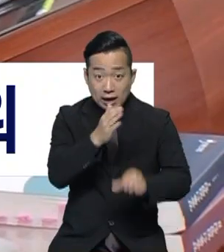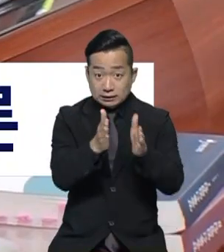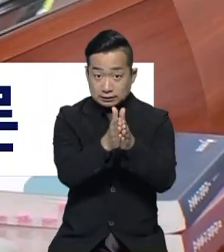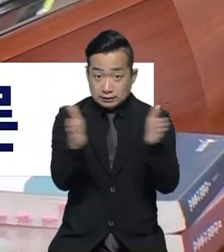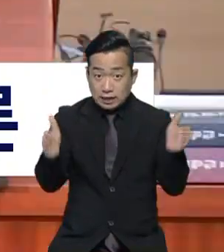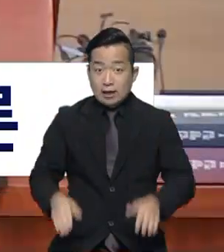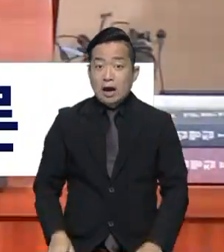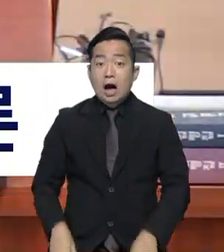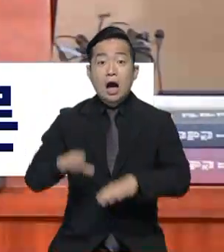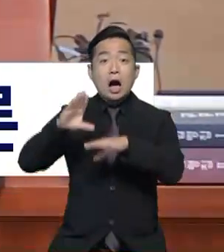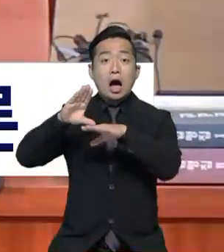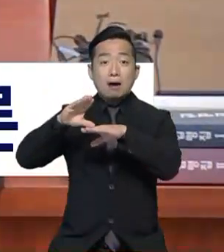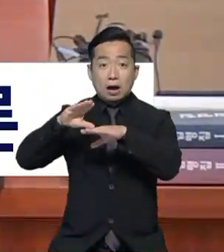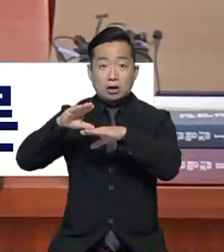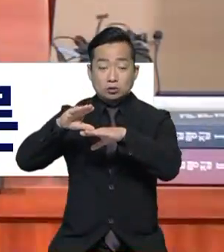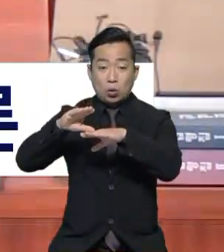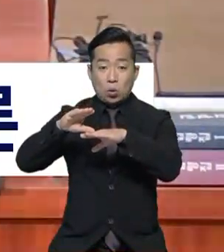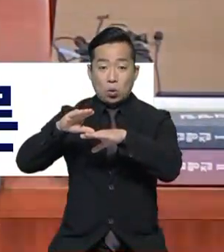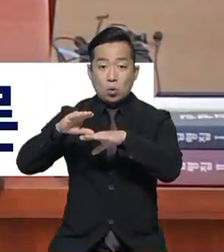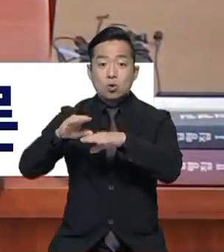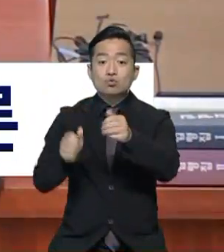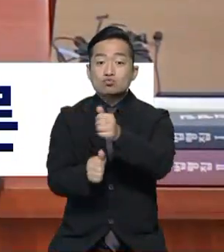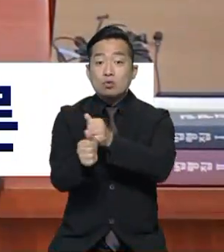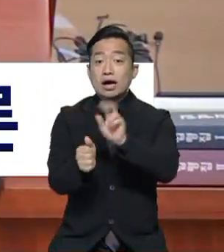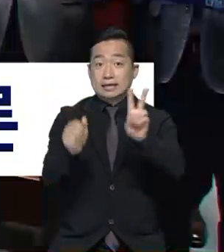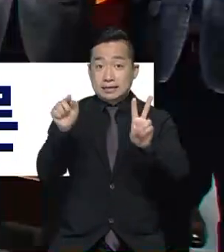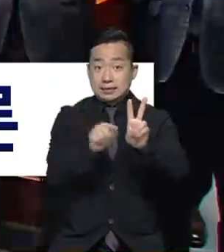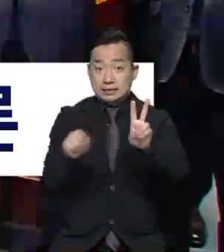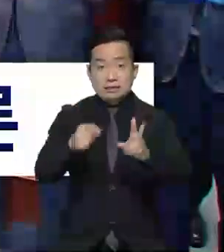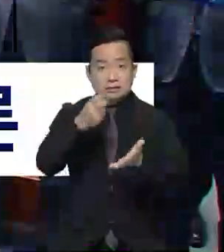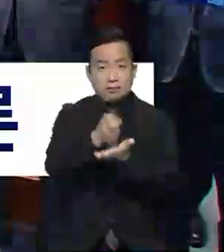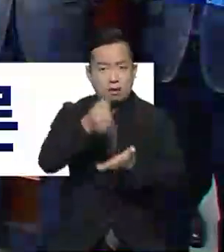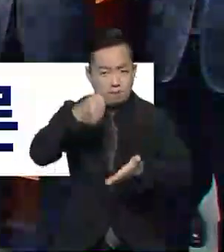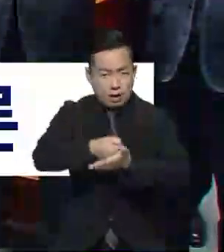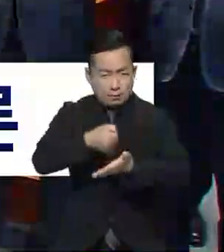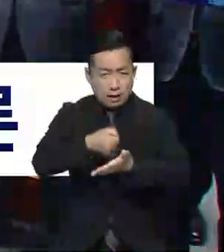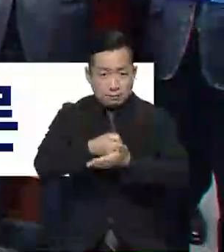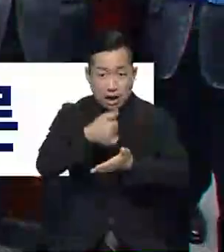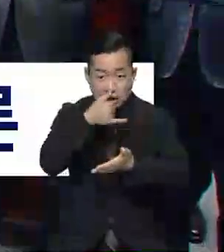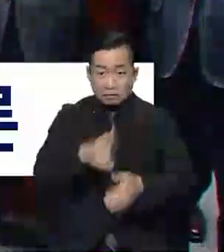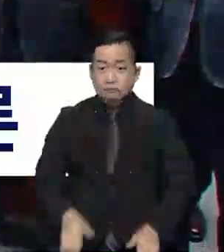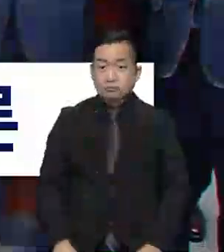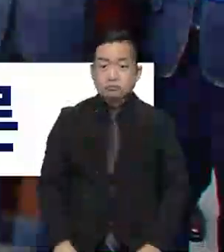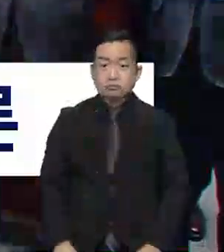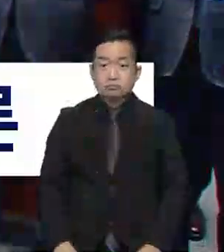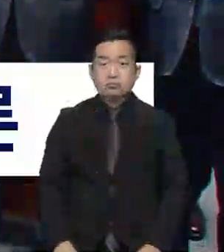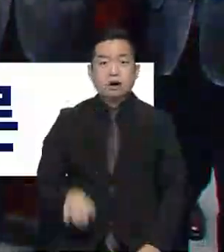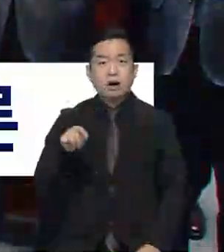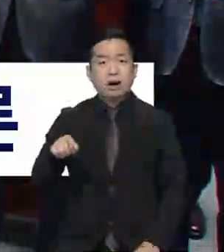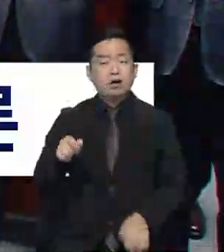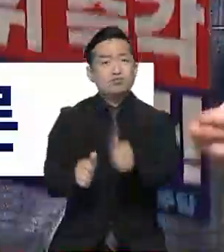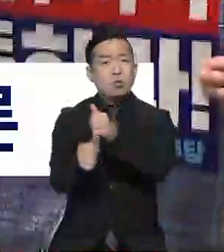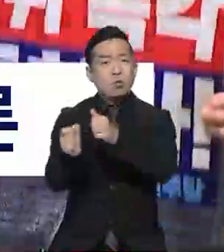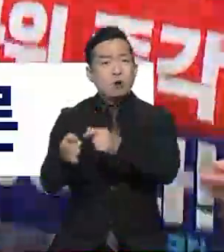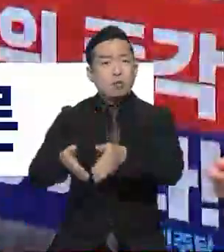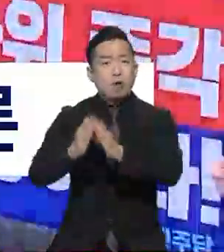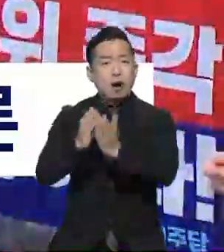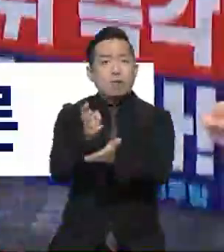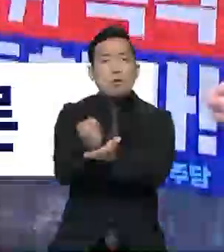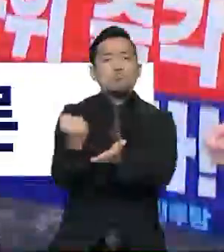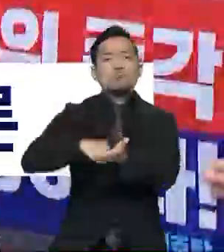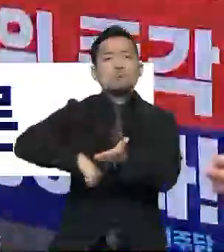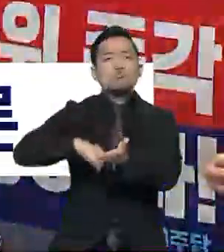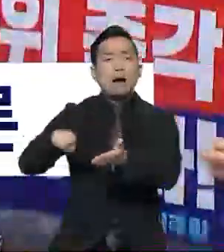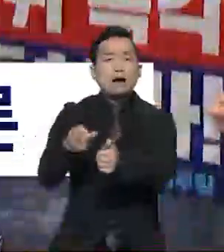과정에서 방통위원 2인 체제로 각종 안건을 의결했고 민주당은 합의제 기구 설립 취지와 방송법